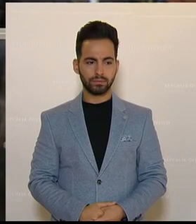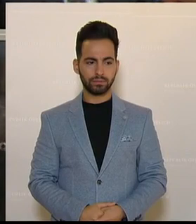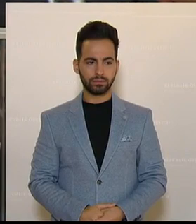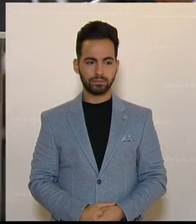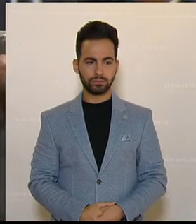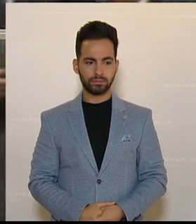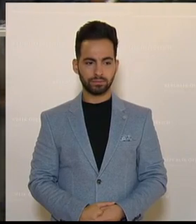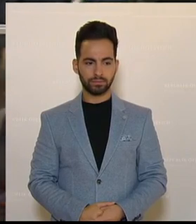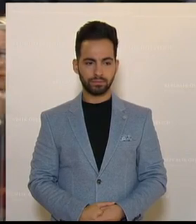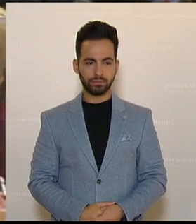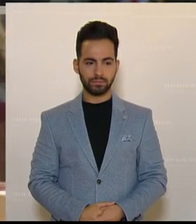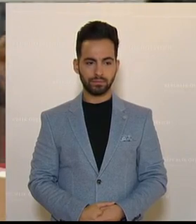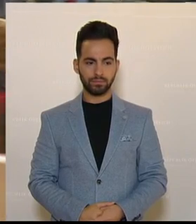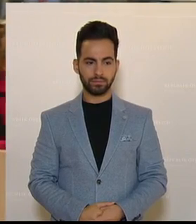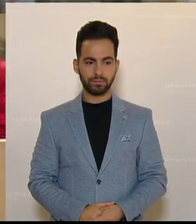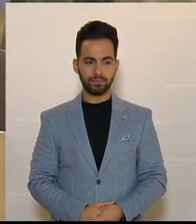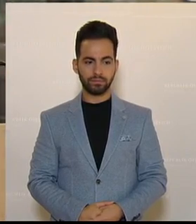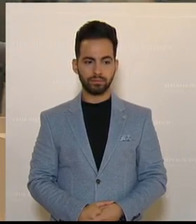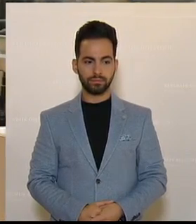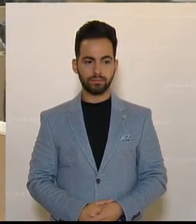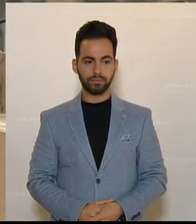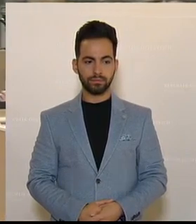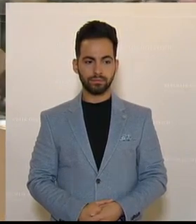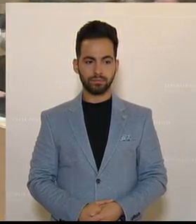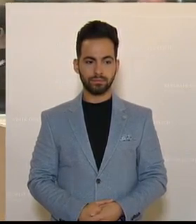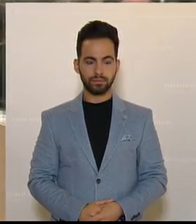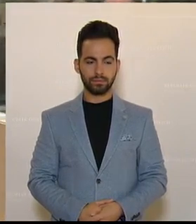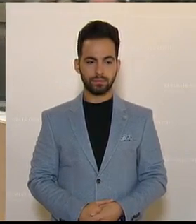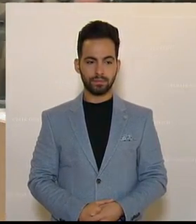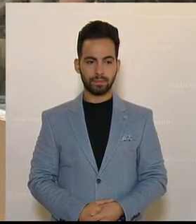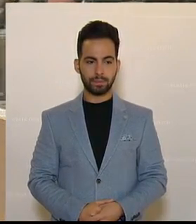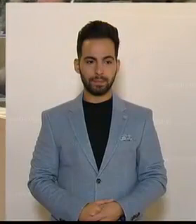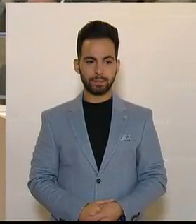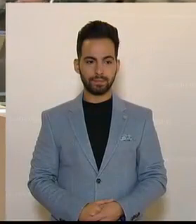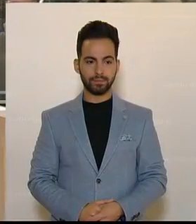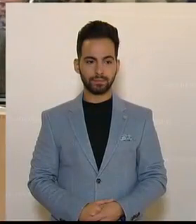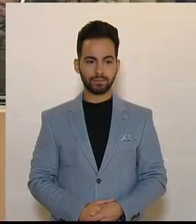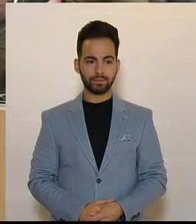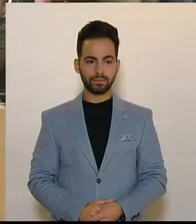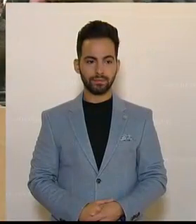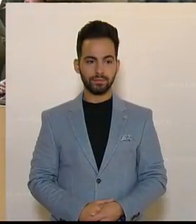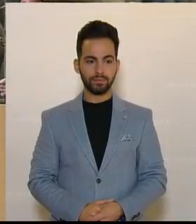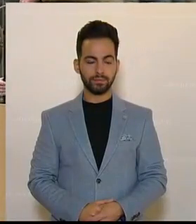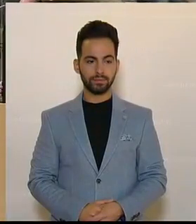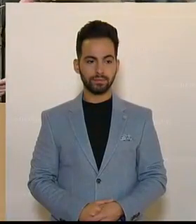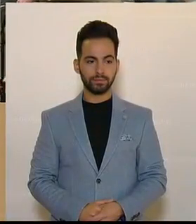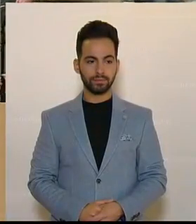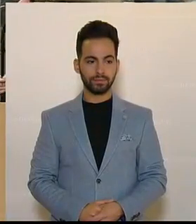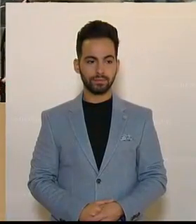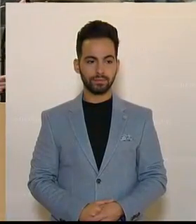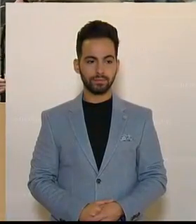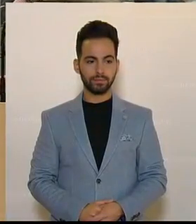Meine sehr geehrten Damen und Herren, ich habe soeben erfahren, dass ich eingangs einen Fehler begangen habe. Ich habe gesagt, dass die Hackler-Regelung mit Stimmen